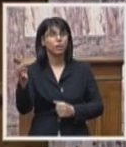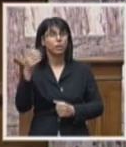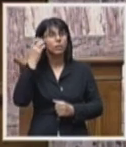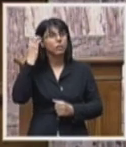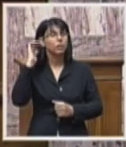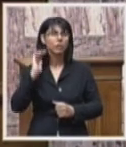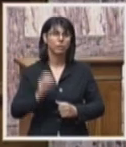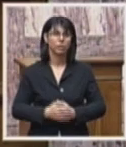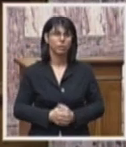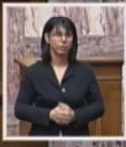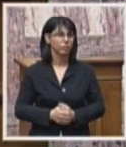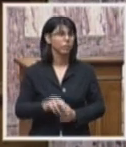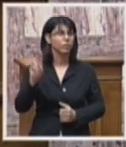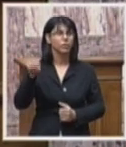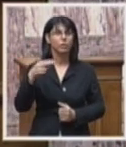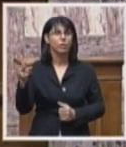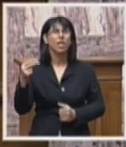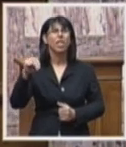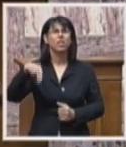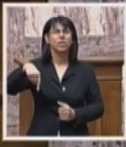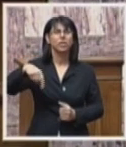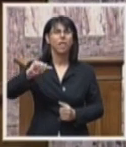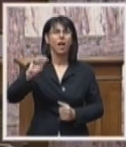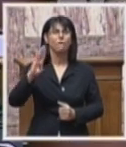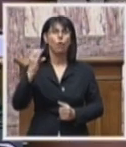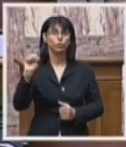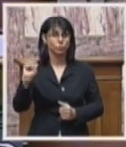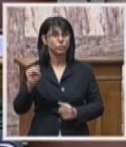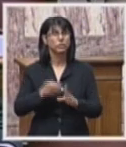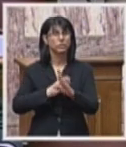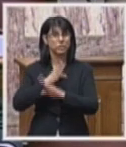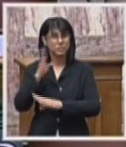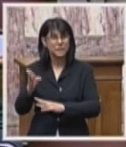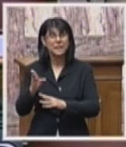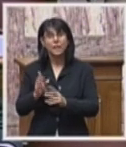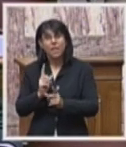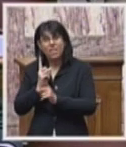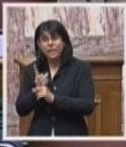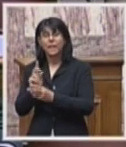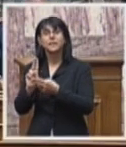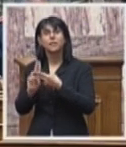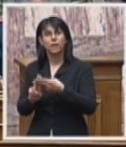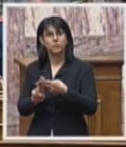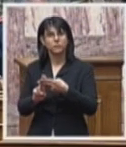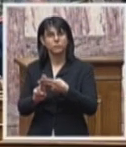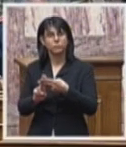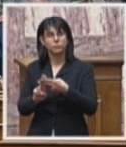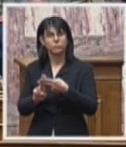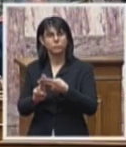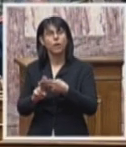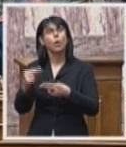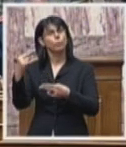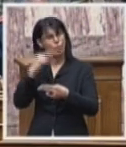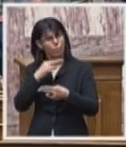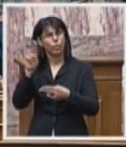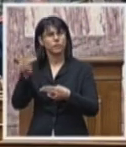Τσίπρα, στον Ταβός και έκανα επί τούτου ξεχωριστή συνάντηση με την Πρωθυπουργό της